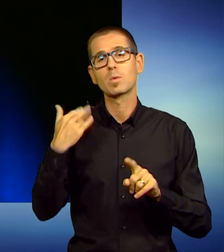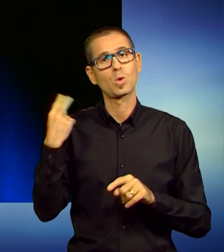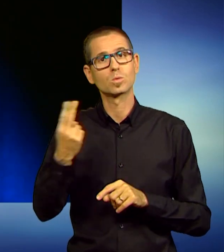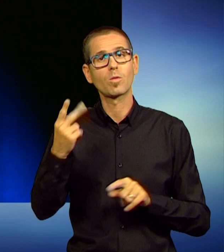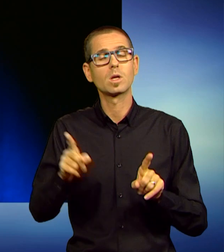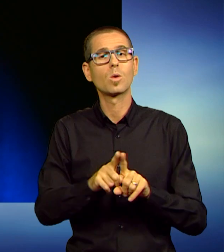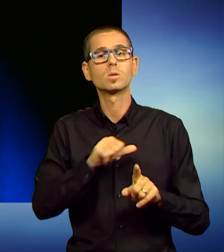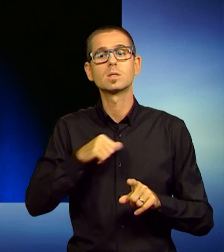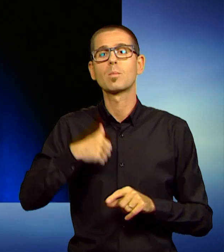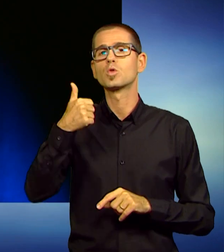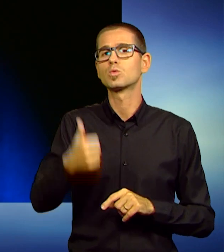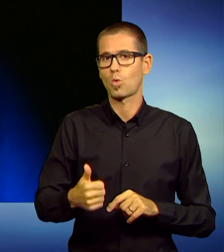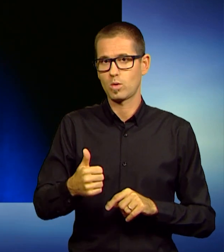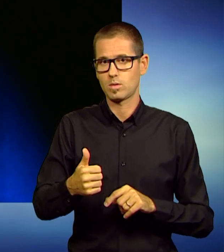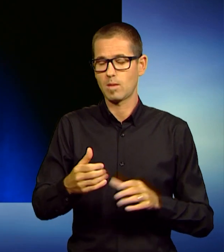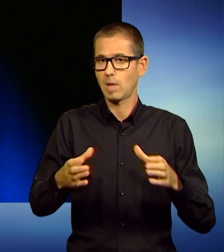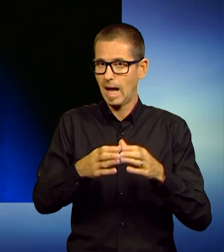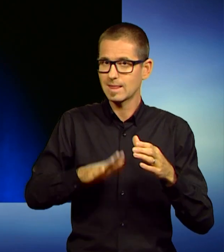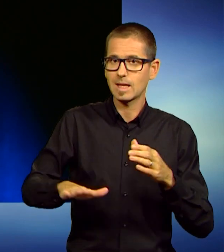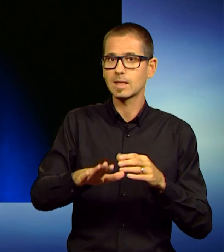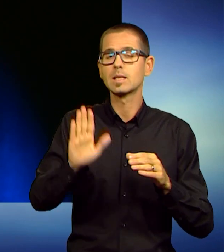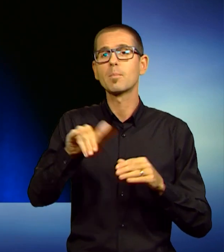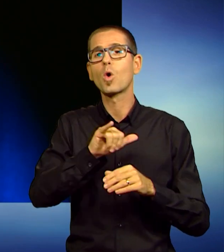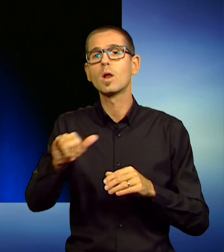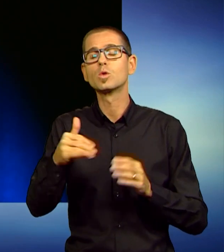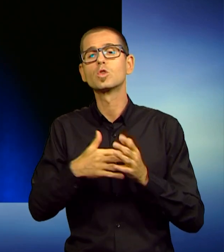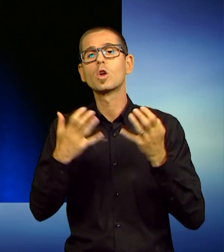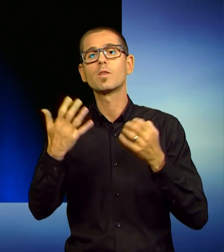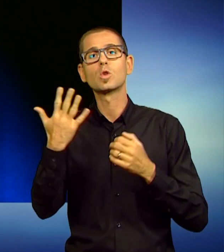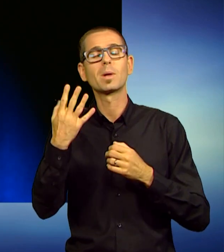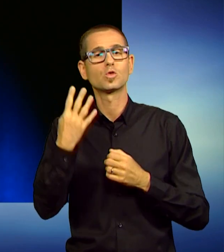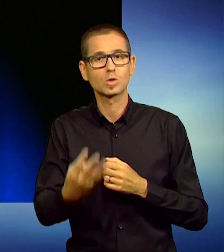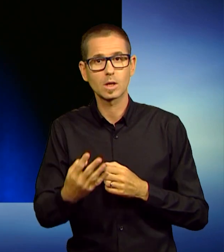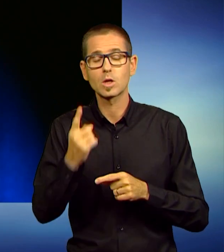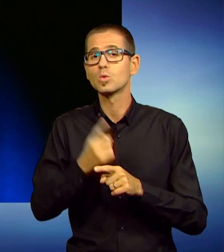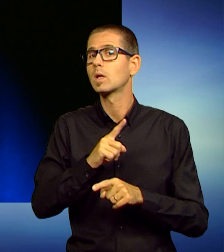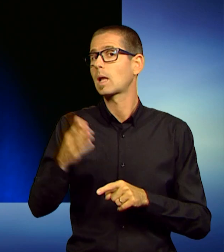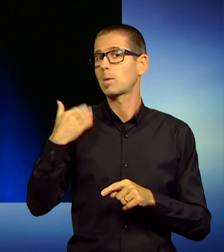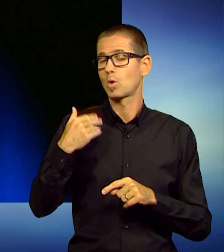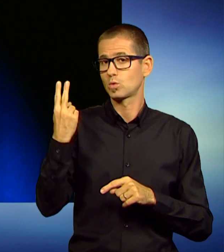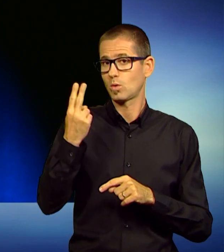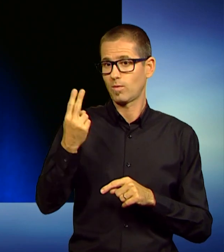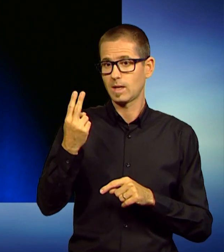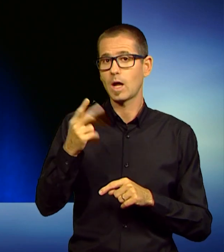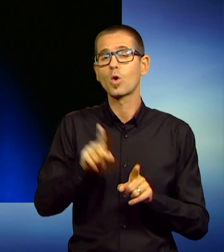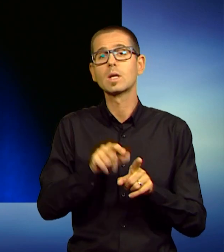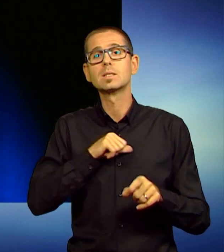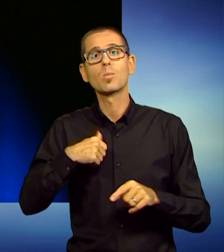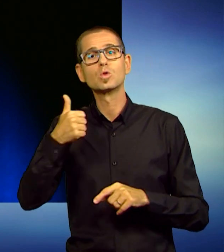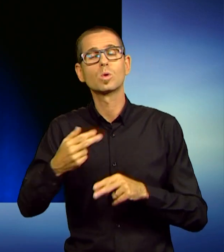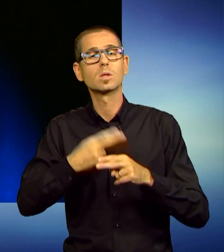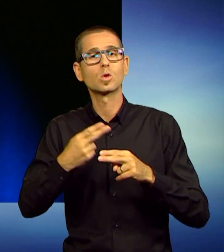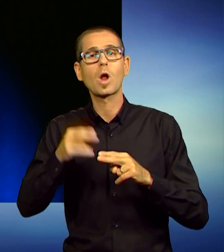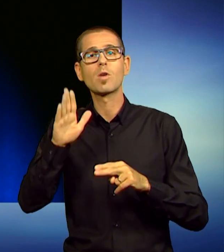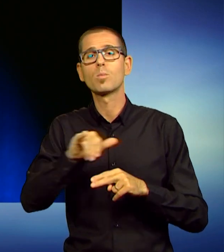kot samostojne entitete po letu 1945 in ne bi bilo Slovenije kot samostojne države po letu